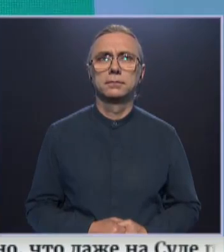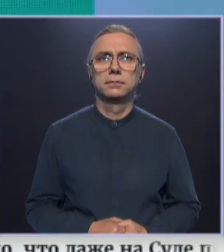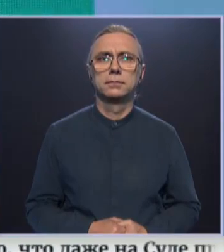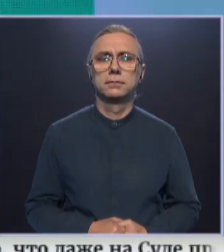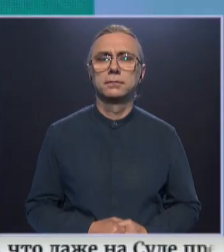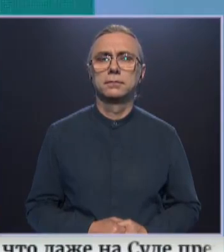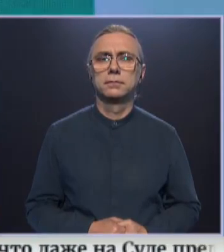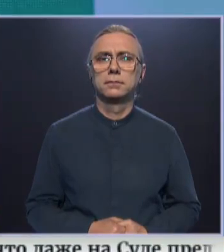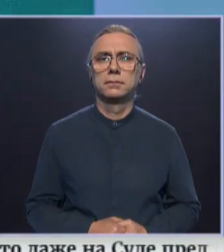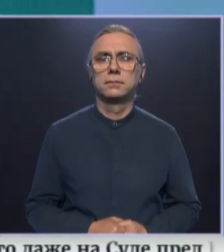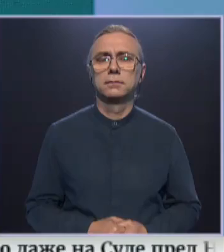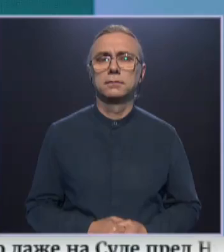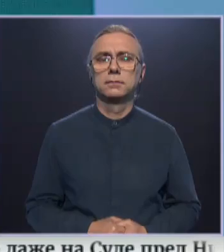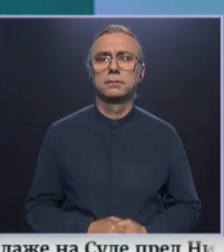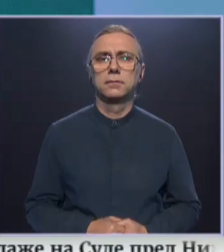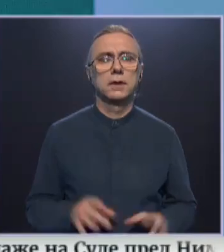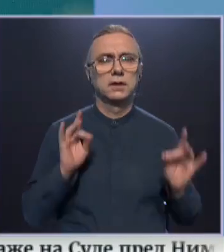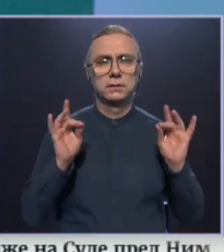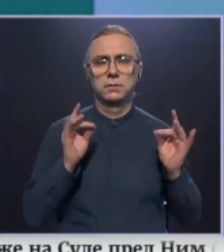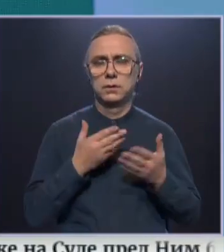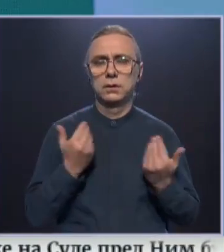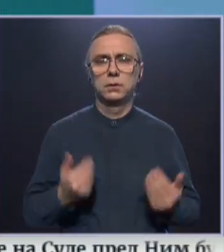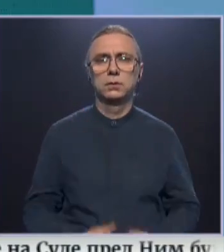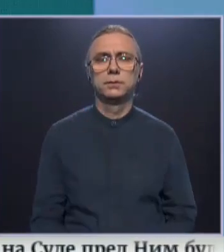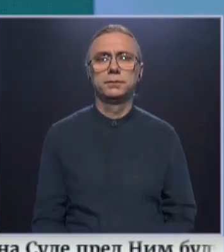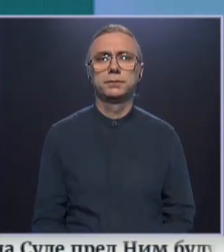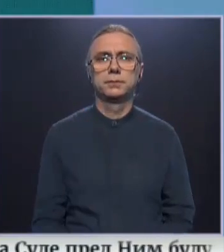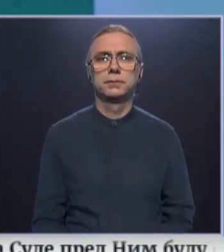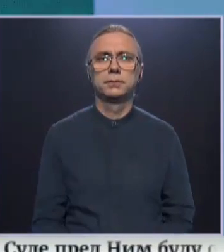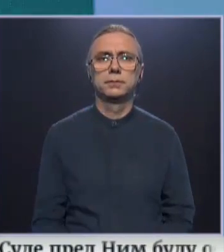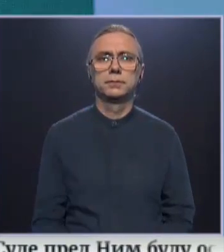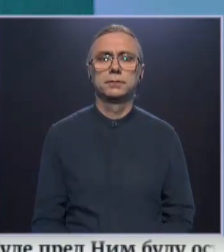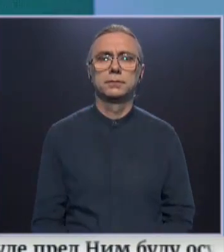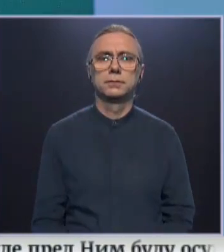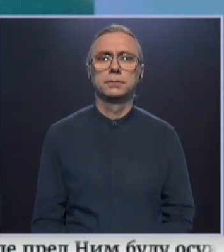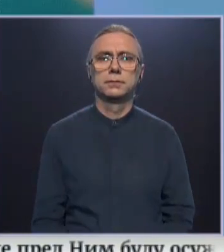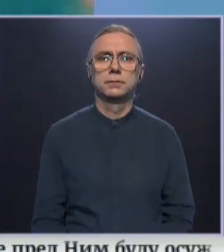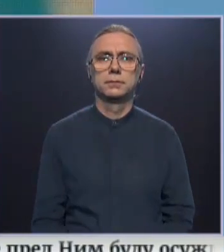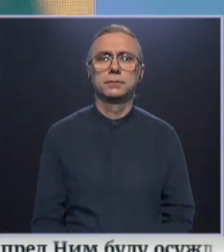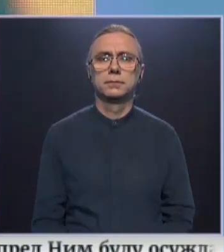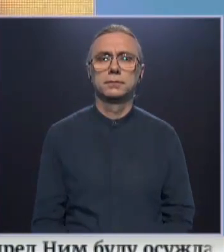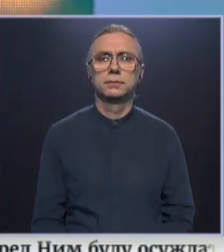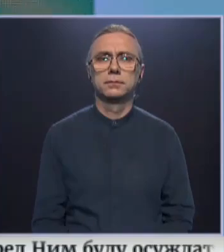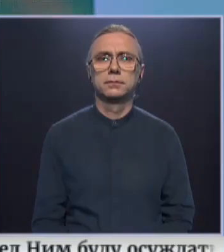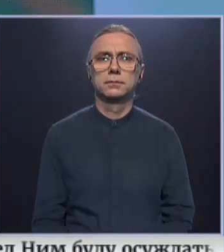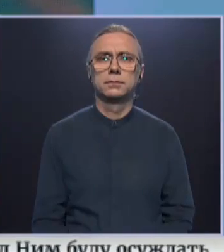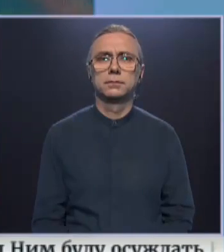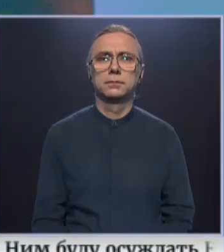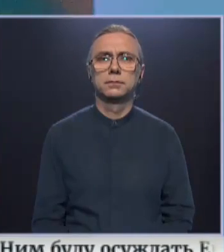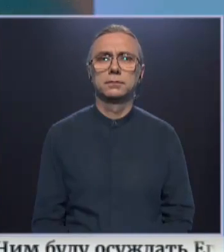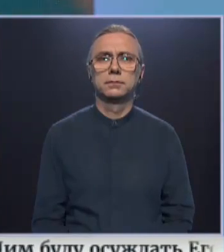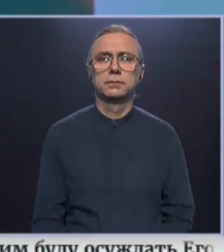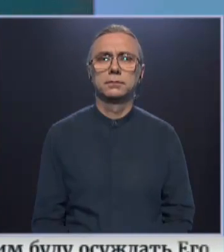мы прожили с мужем 46 лет. И я крещена сама, а он не крещеный был. И